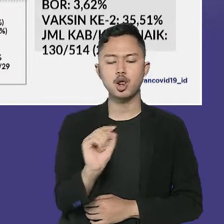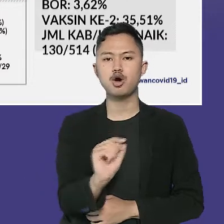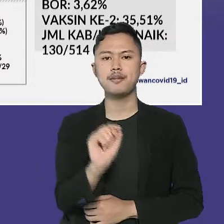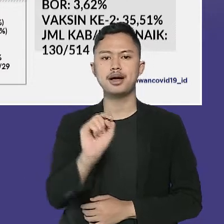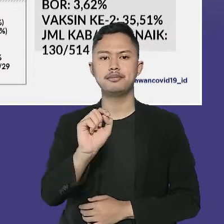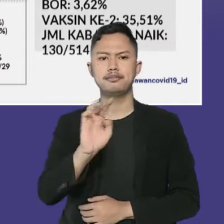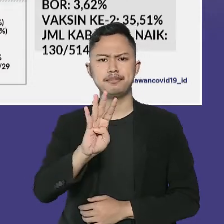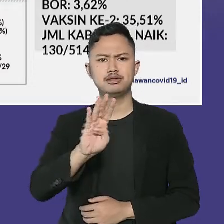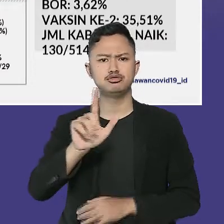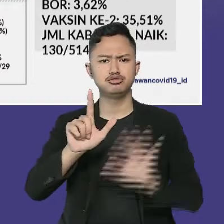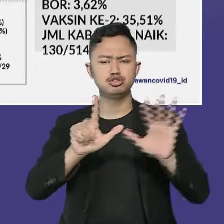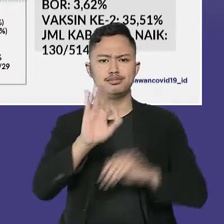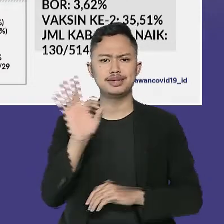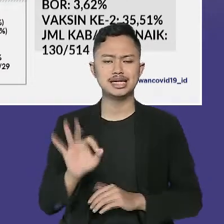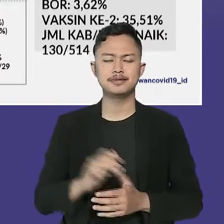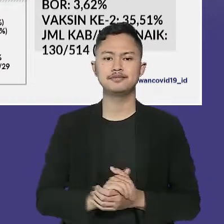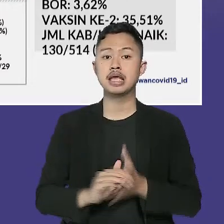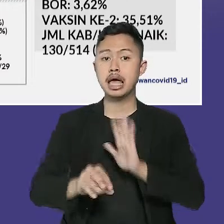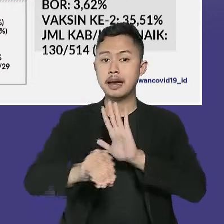0,47%, dan Papua